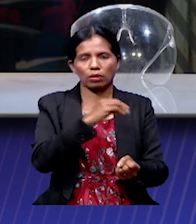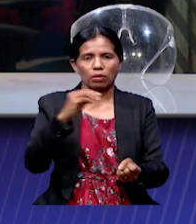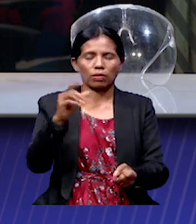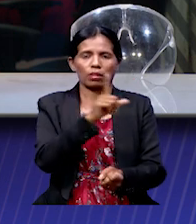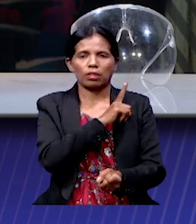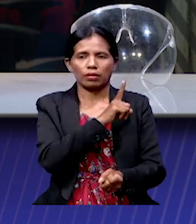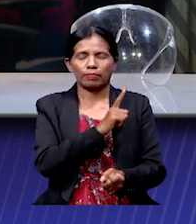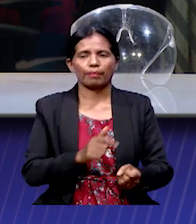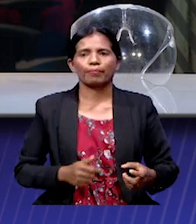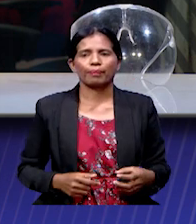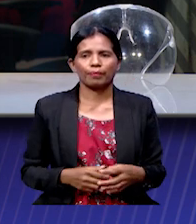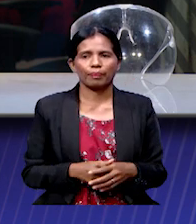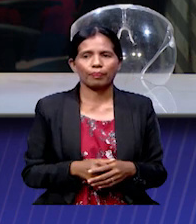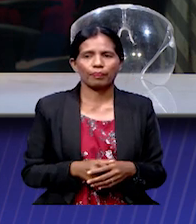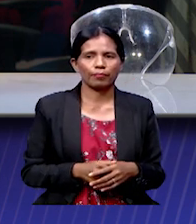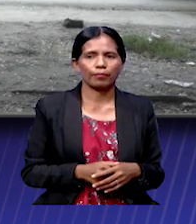Antimor.